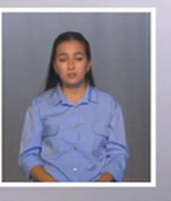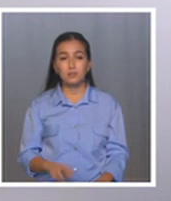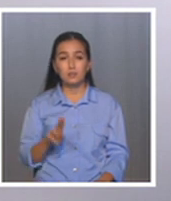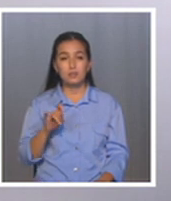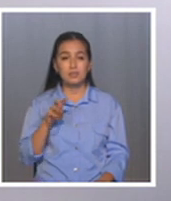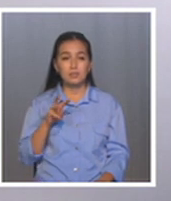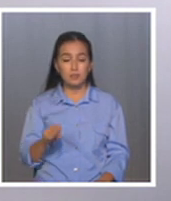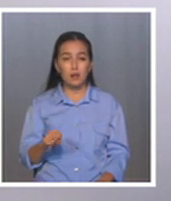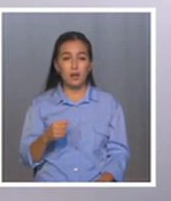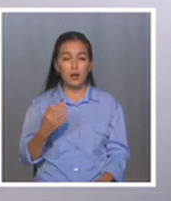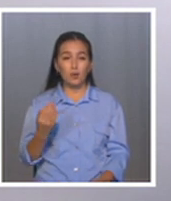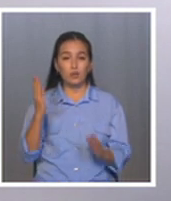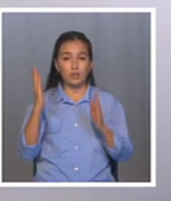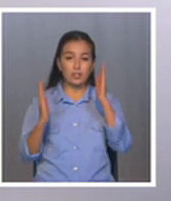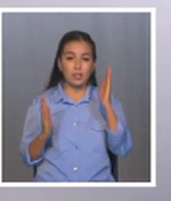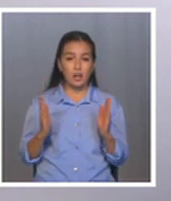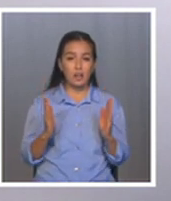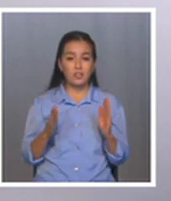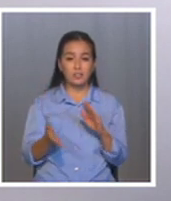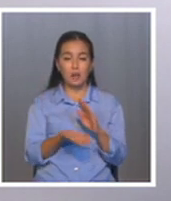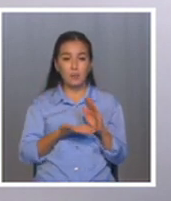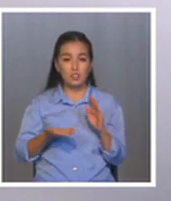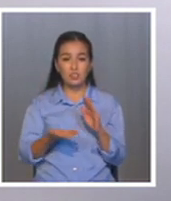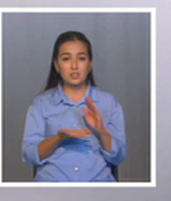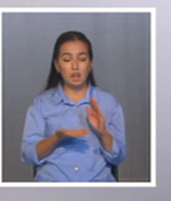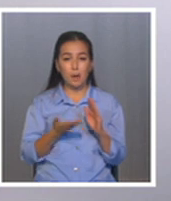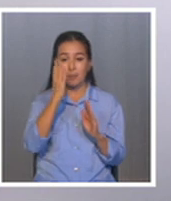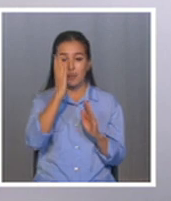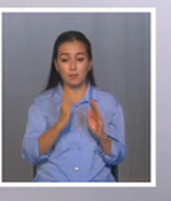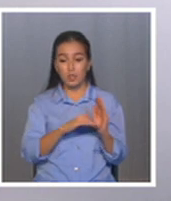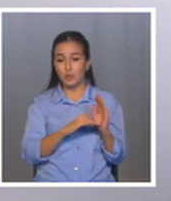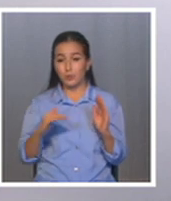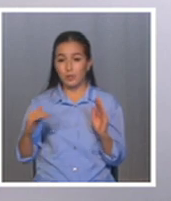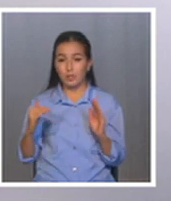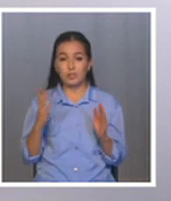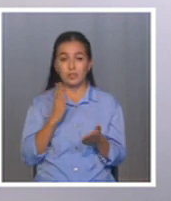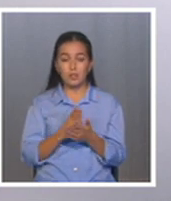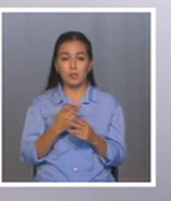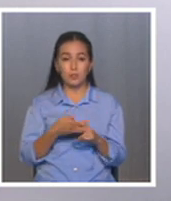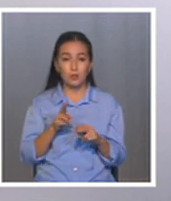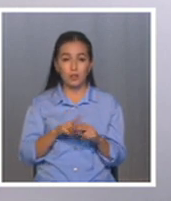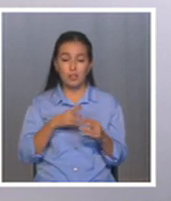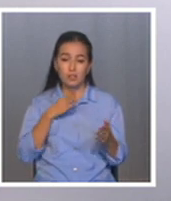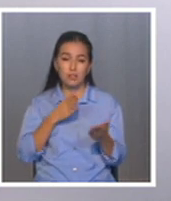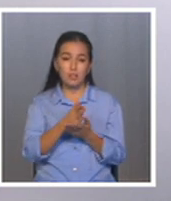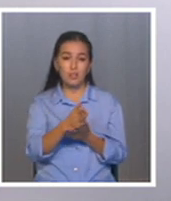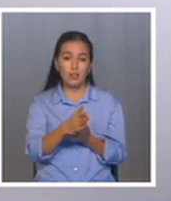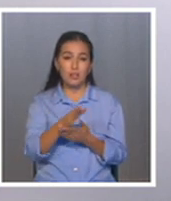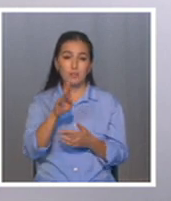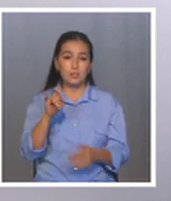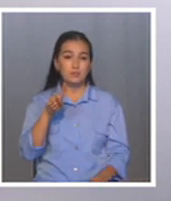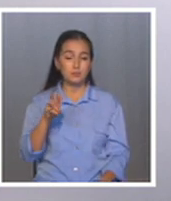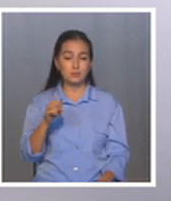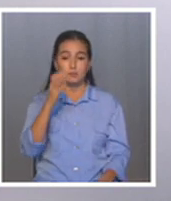Призманың бүйір қырлары табан жазықтығына перпендикуляр болса, онда ол тік призма. Ал